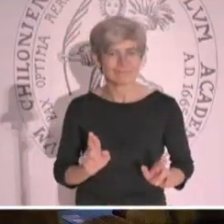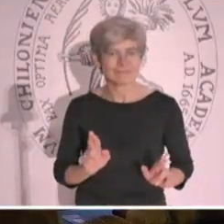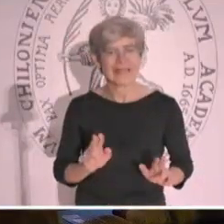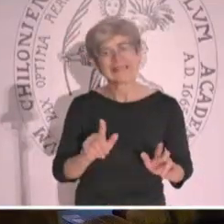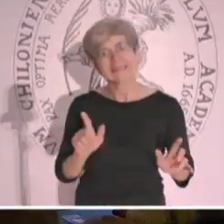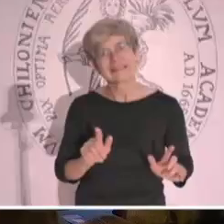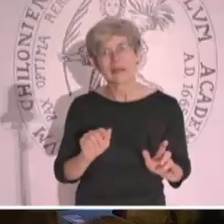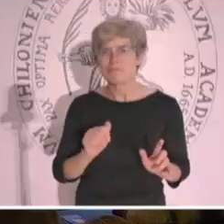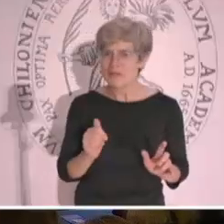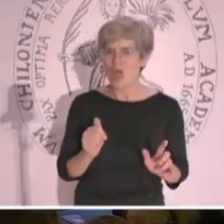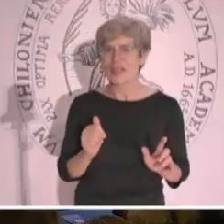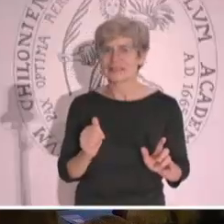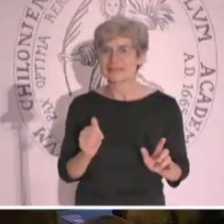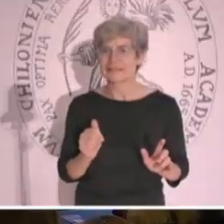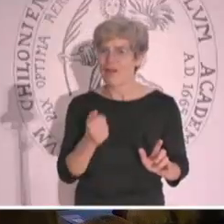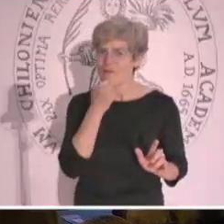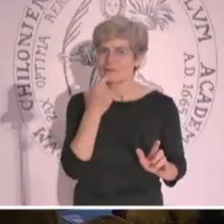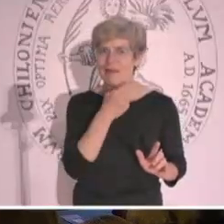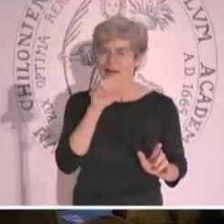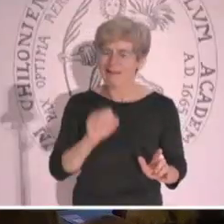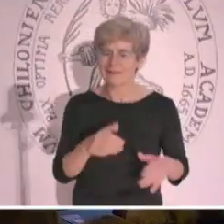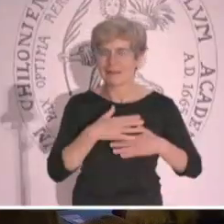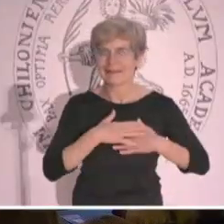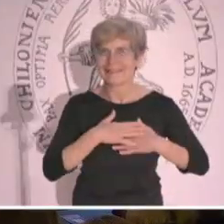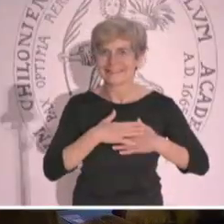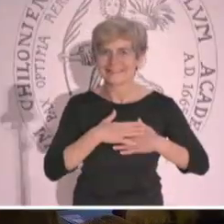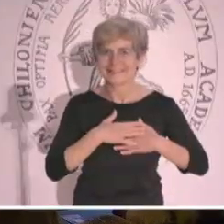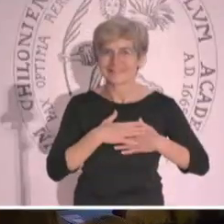Ihre Studienzeit, auch genießen können.